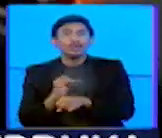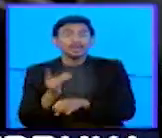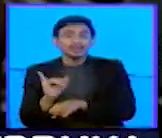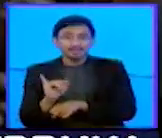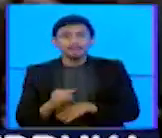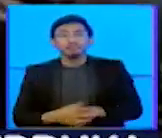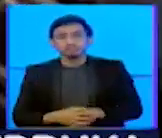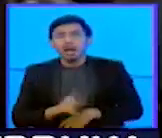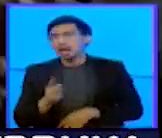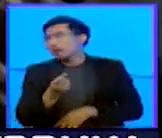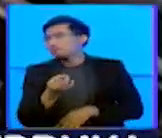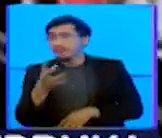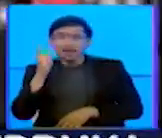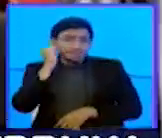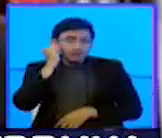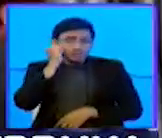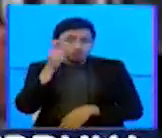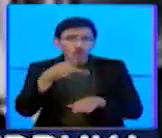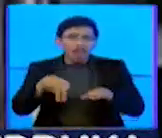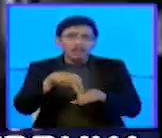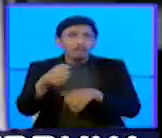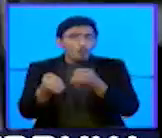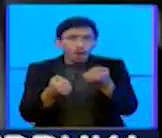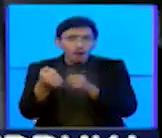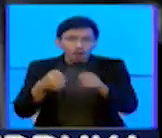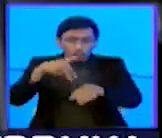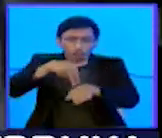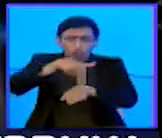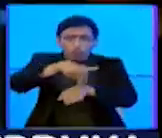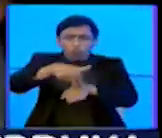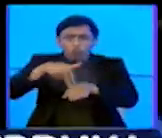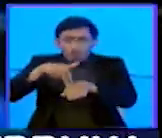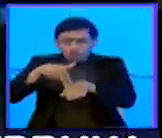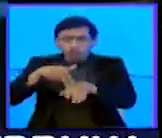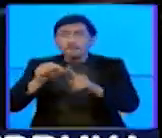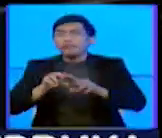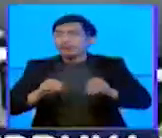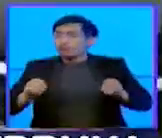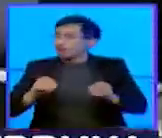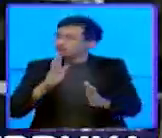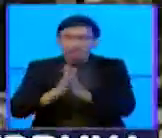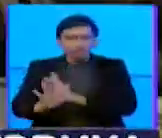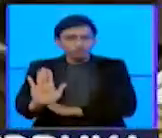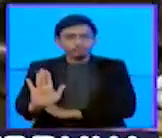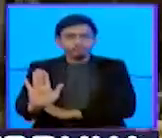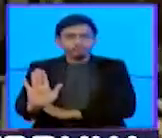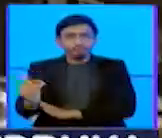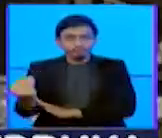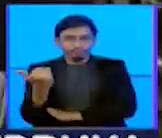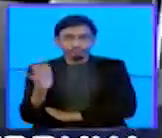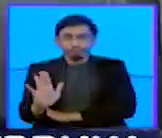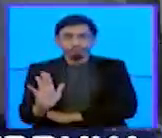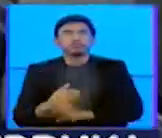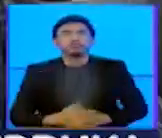di atas mobil bak terbuka. Petugas pun menghentikan paksa mobil bak terbuka ini. Saat diinterogasi, seluruh